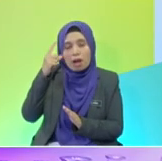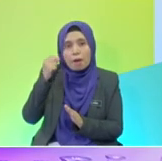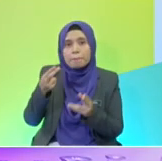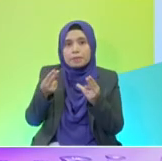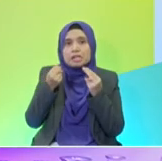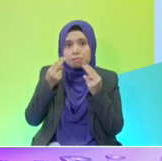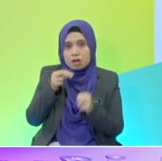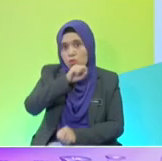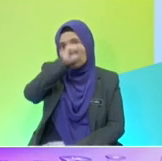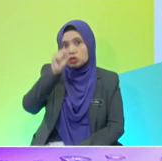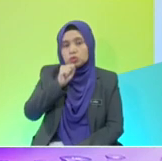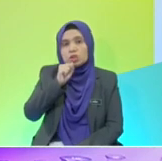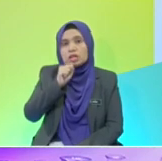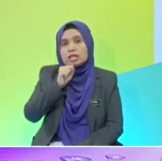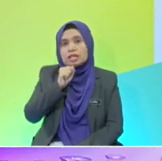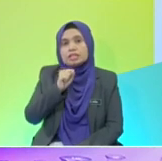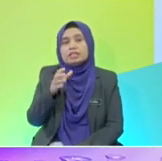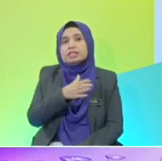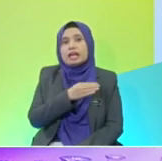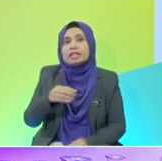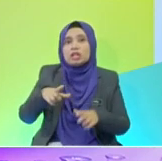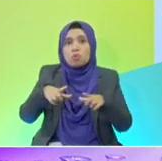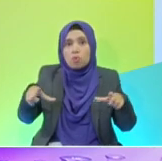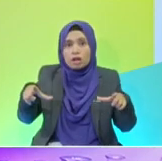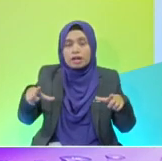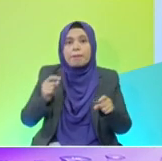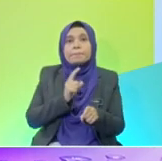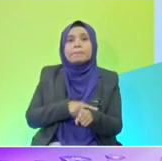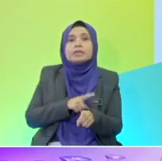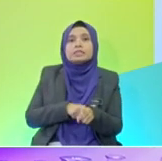itu sendiri dan luangkan masa betul-betul